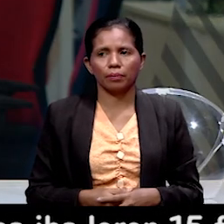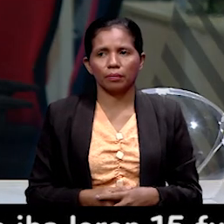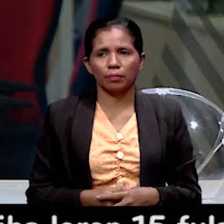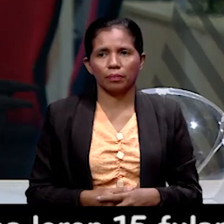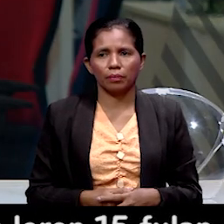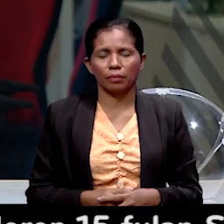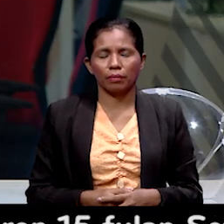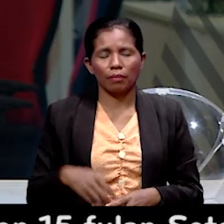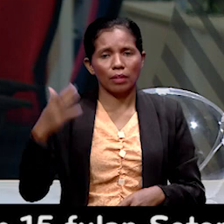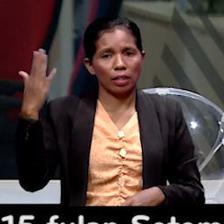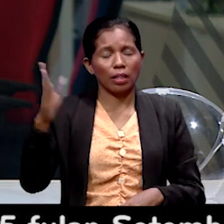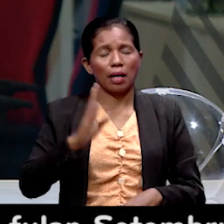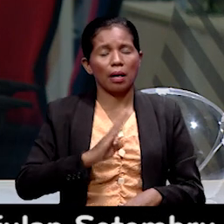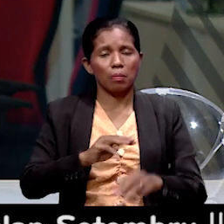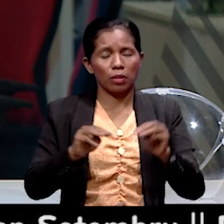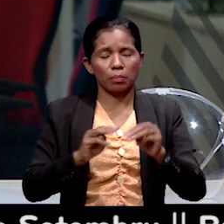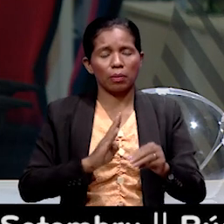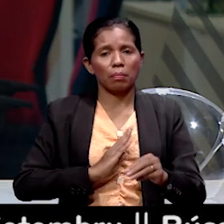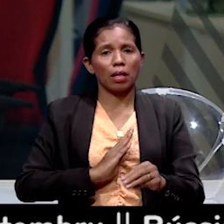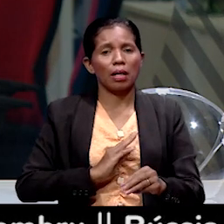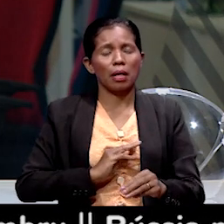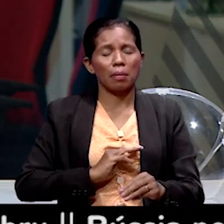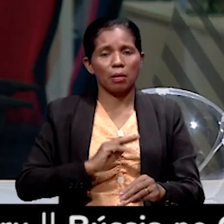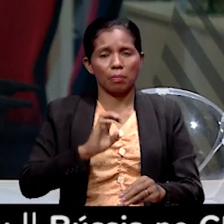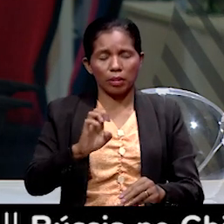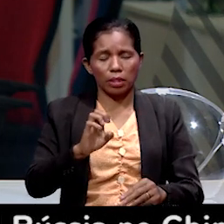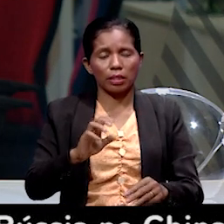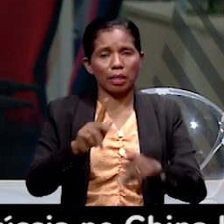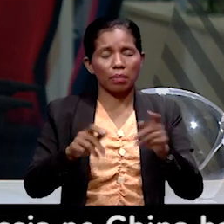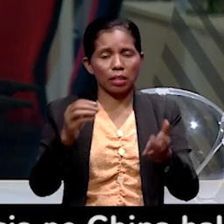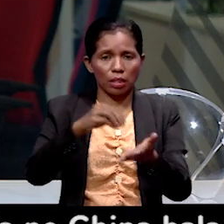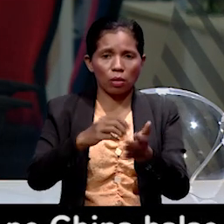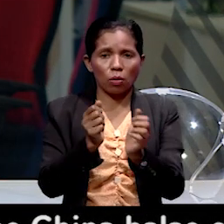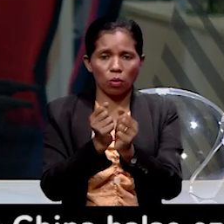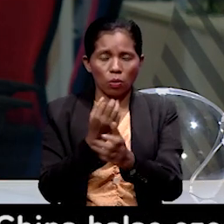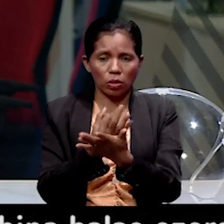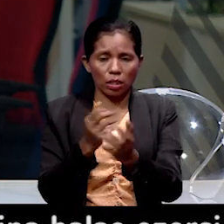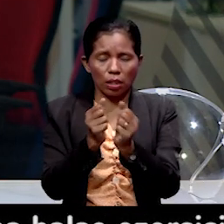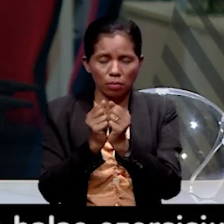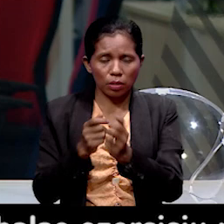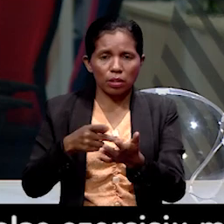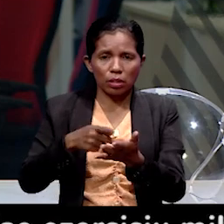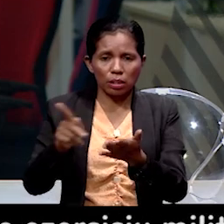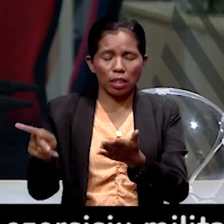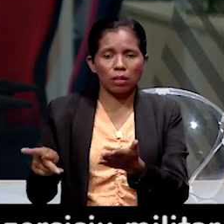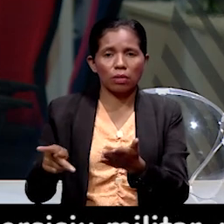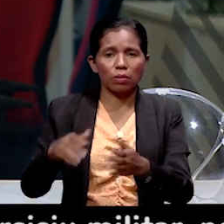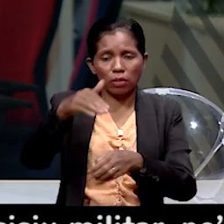Ia mau bisi komunitari ta osang hamutuk selu eskavador hodi ke strada kilometer rua.